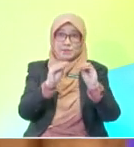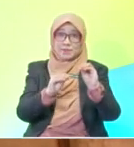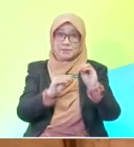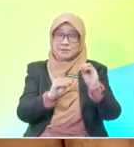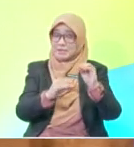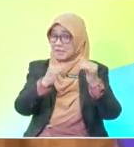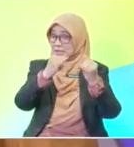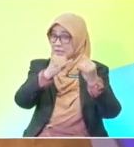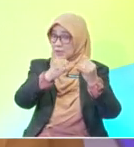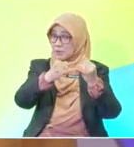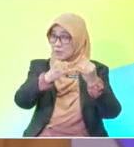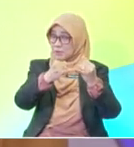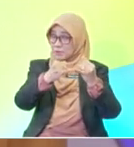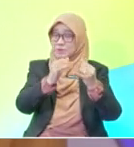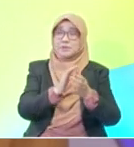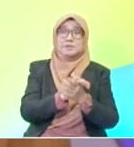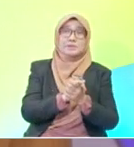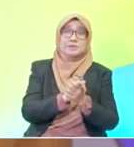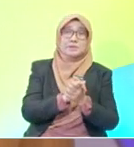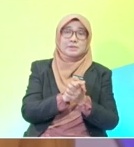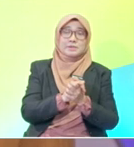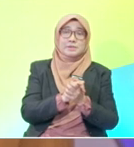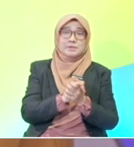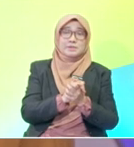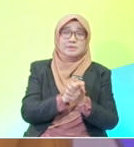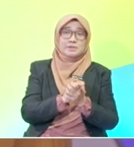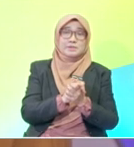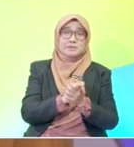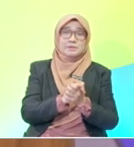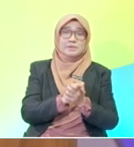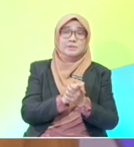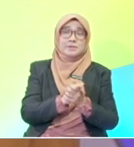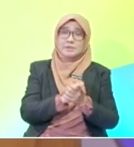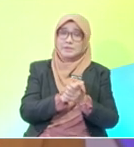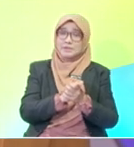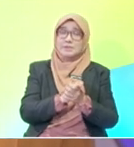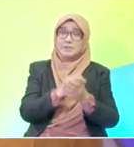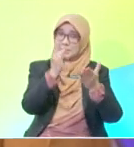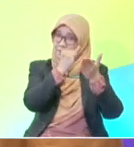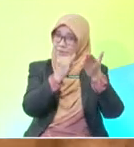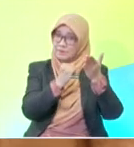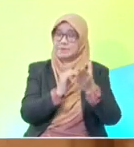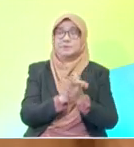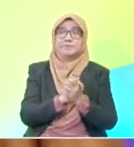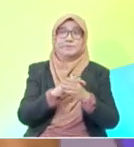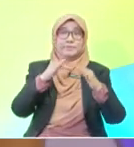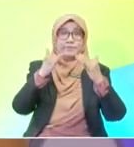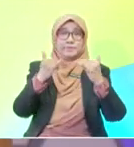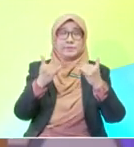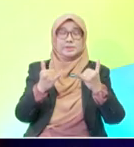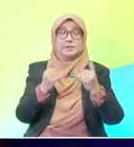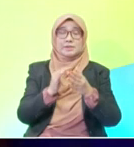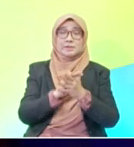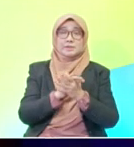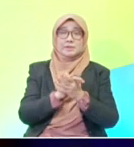macam bulu-bulu tadi tu, kan? Okey, jadi kita akan buat macam lakaran macam nilah. Okey, sekarang Abang Fizi, Cikgu nak tanya. Ya, Cikgu.